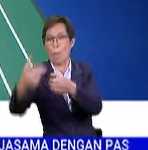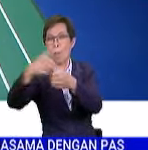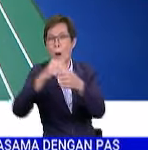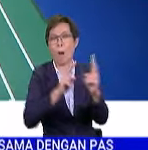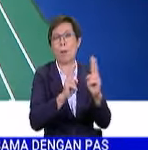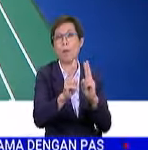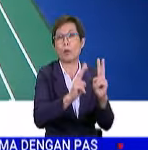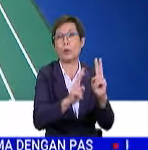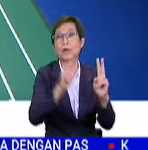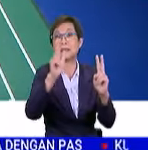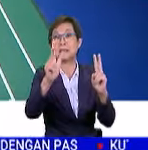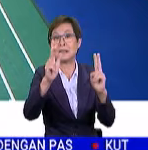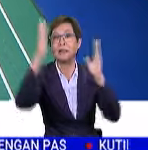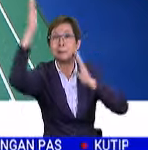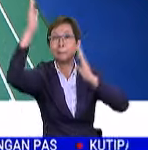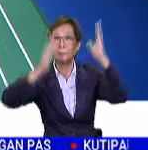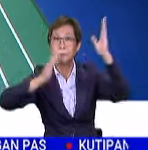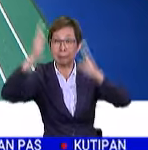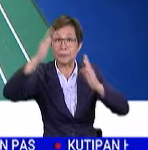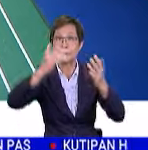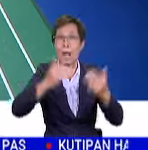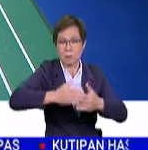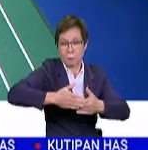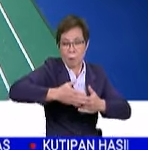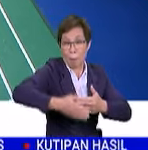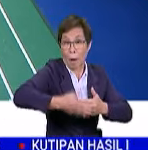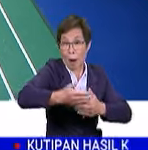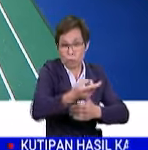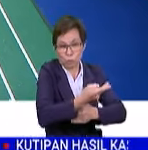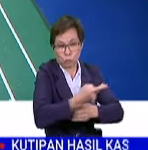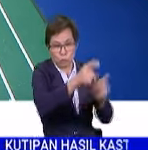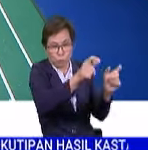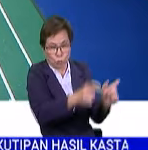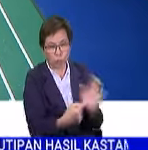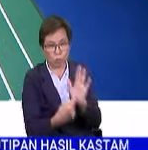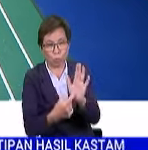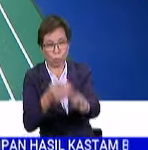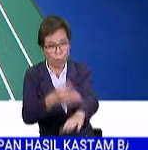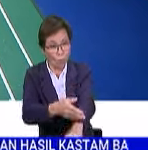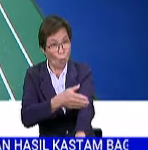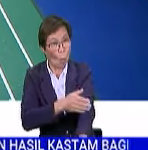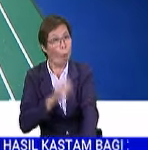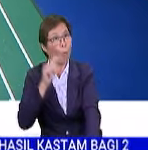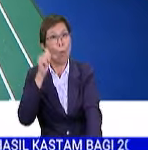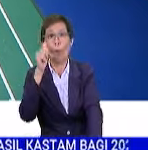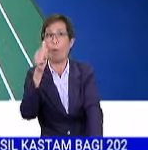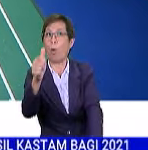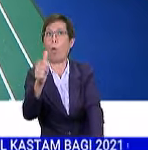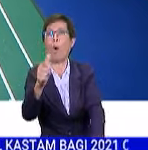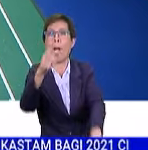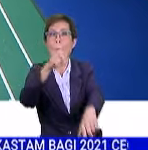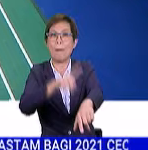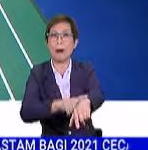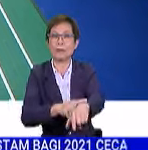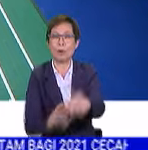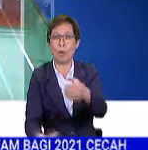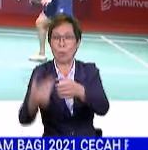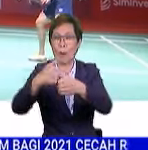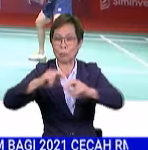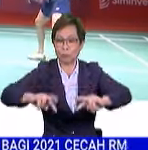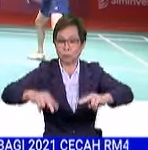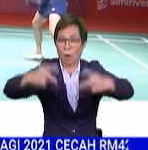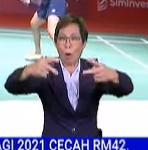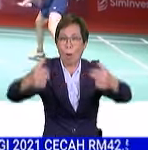beregu ketiga negara. Ini selepas mereka berjaya mempamer prestasi memberangsangkan ketika mara ke